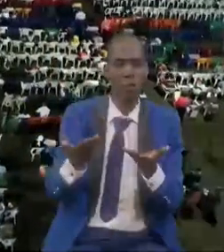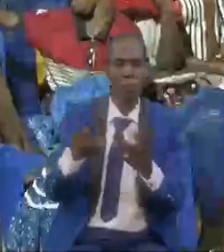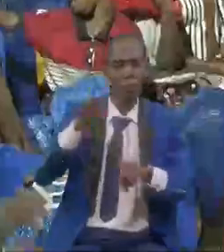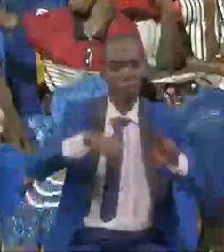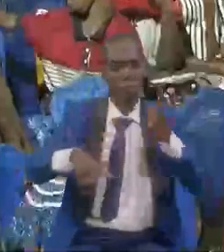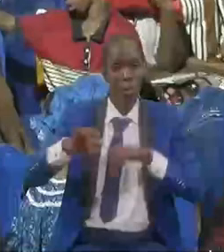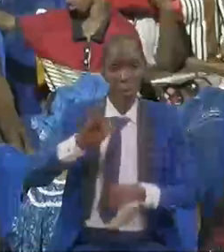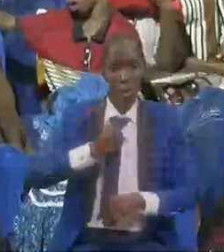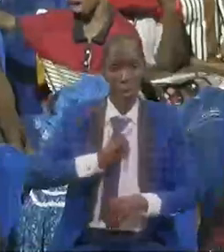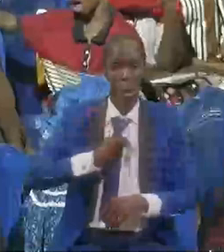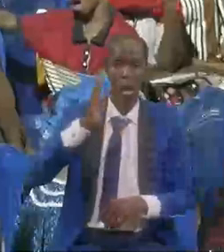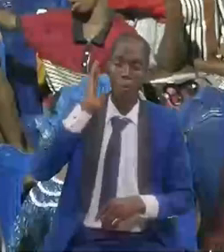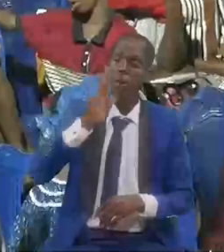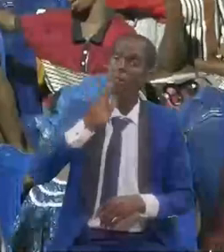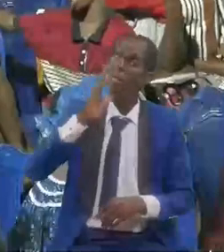J'y serai.